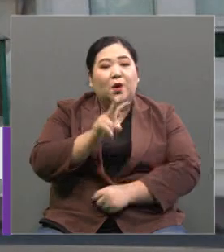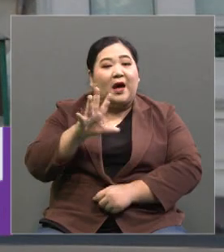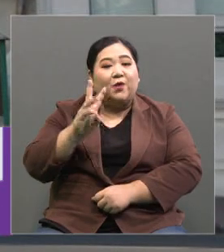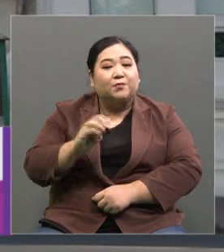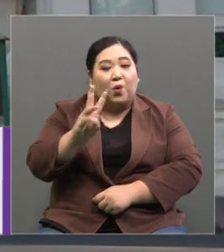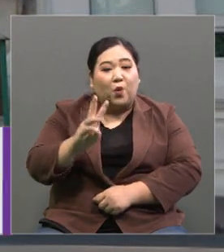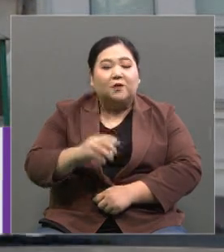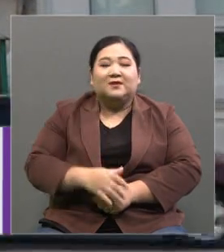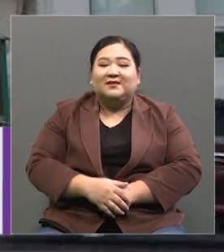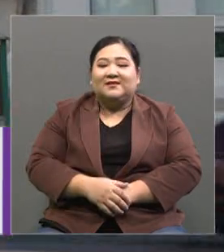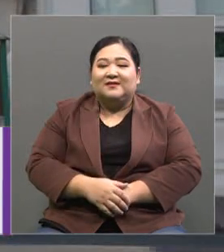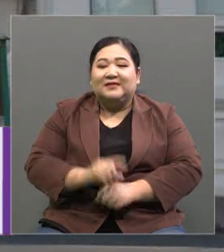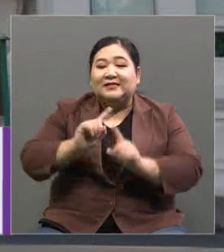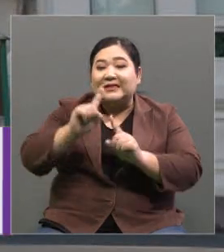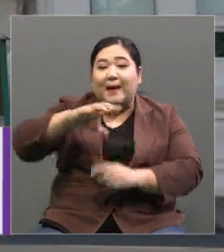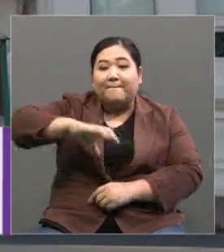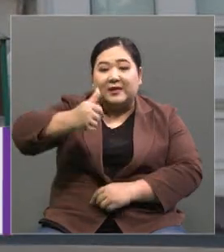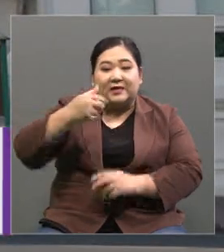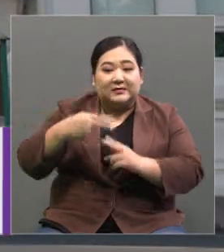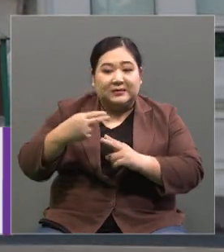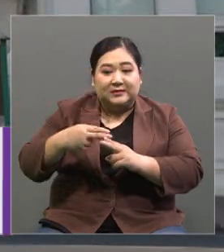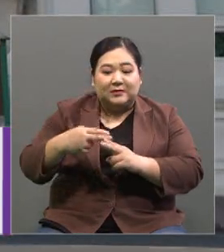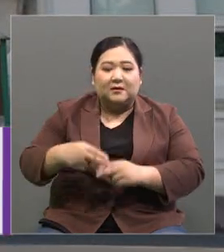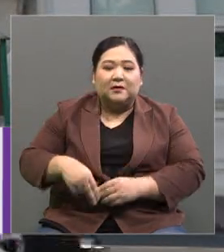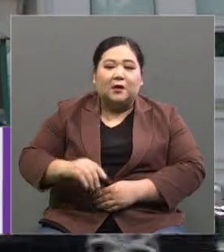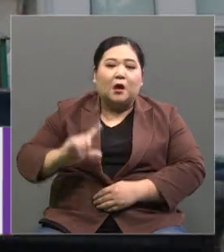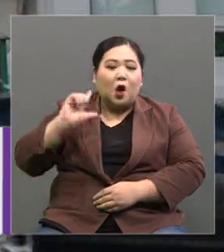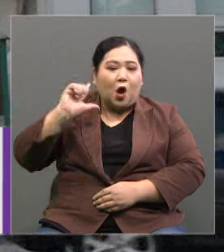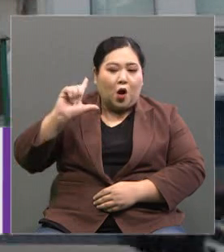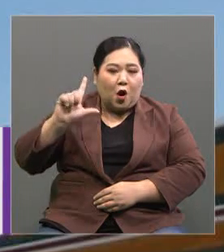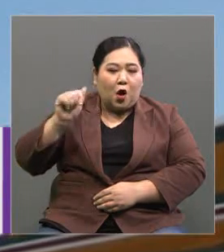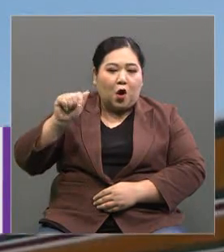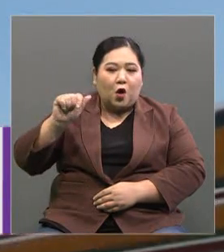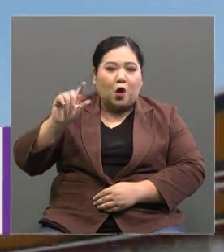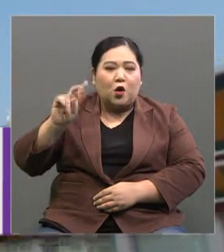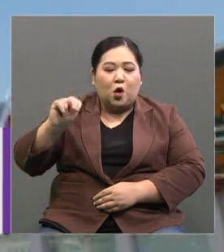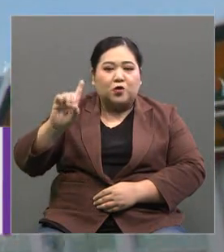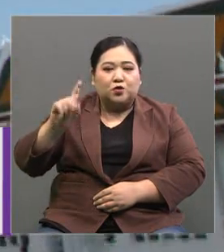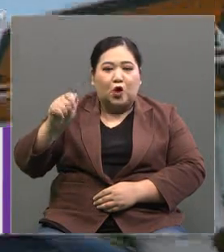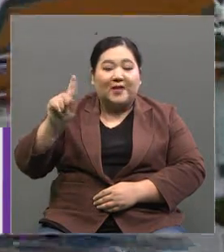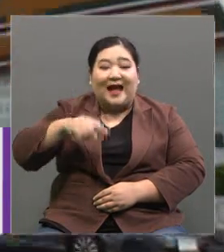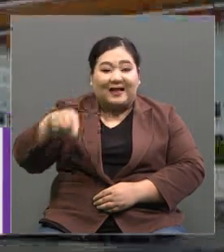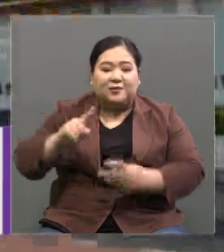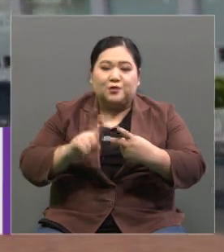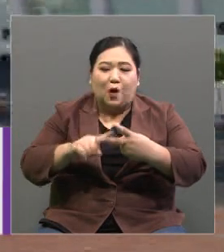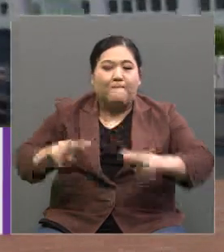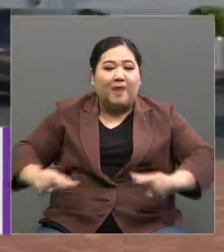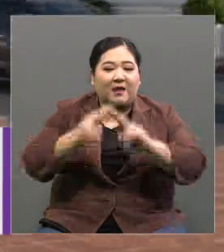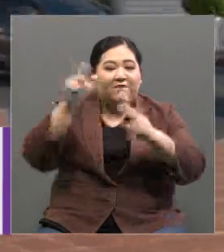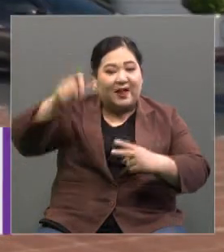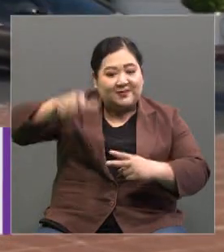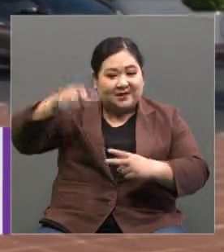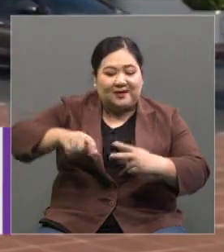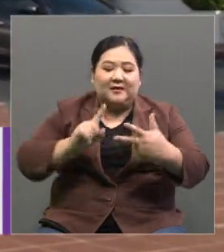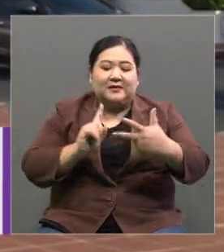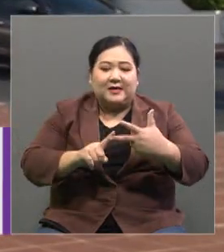2566นั้นอันดับ 1ครับมหานครลอนดอนสหราชอาณาจักรอันดับ 2พารีฝรั่งเศสครับอันดับ 3